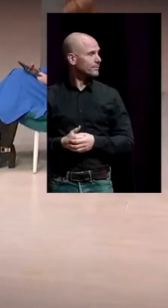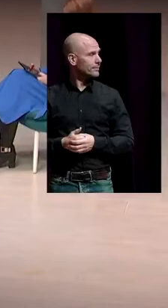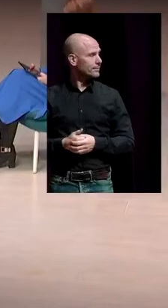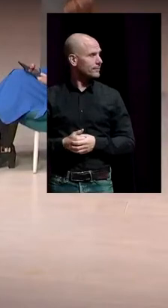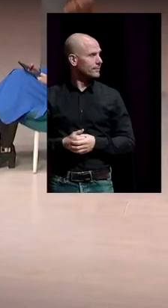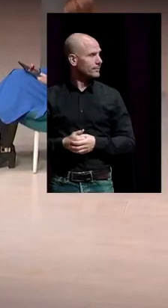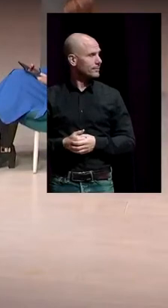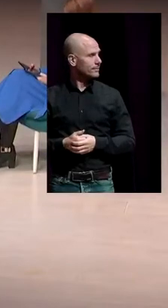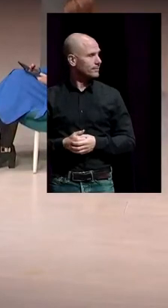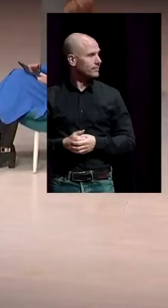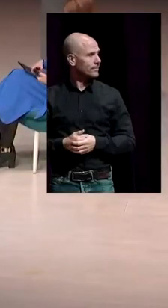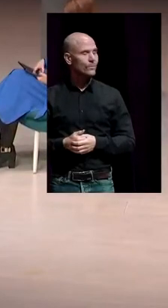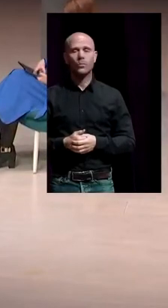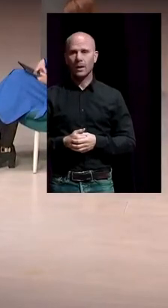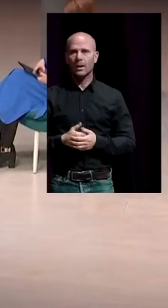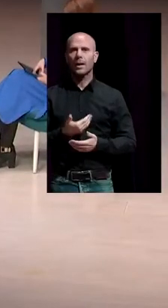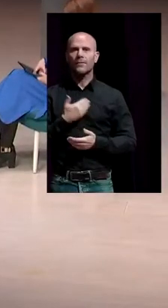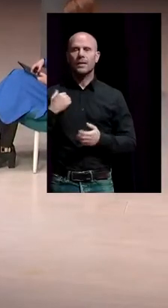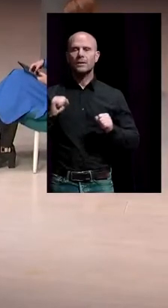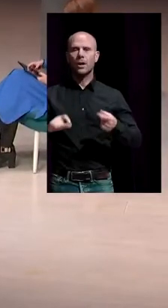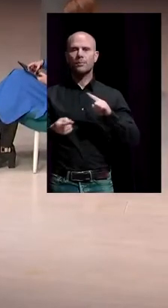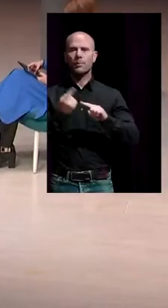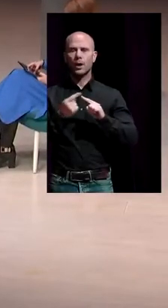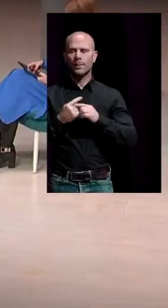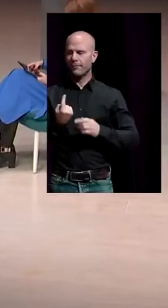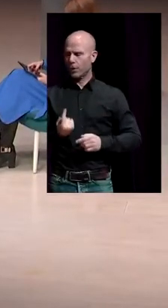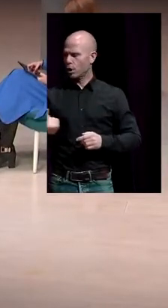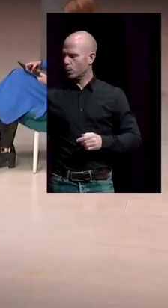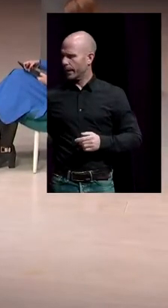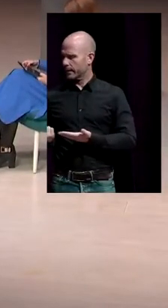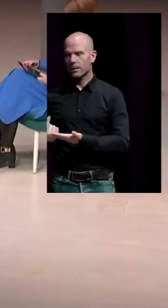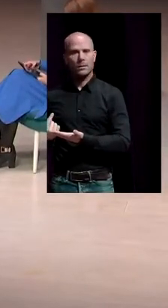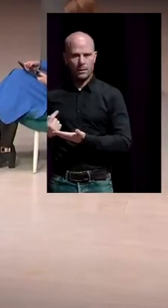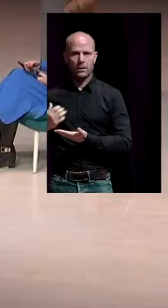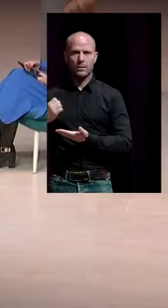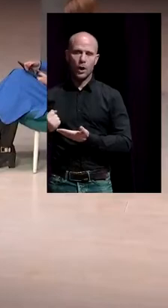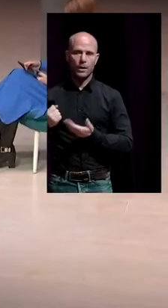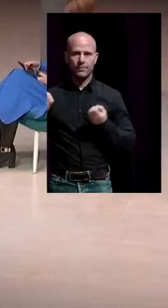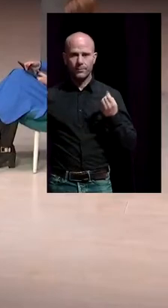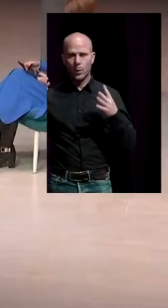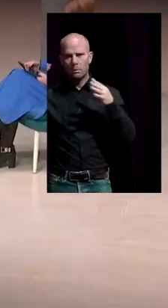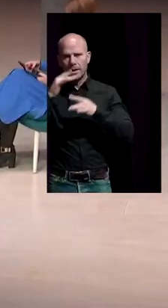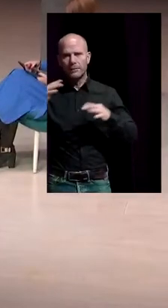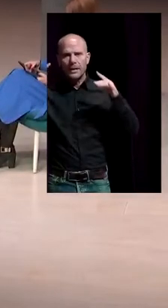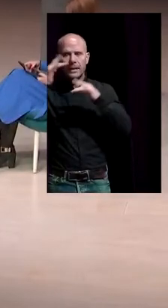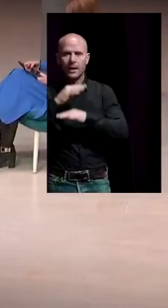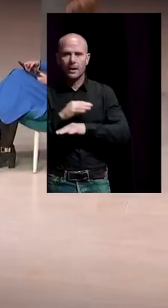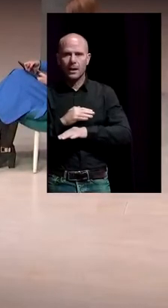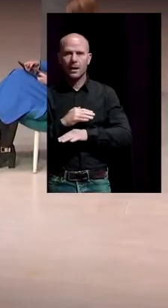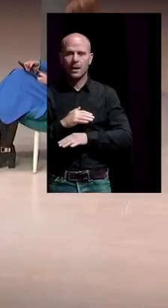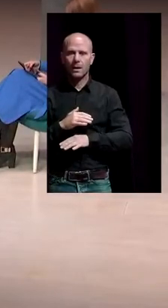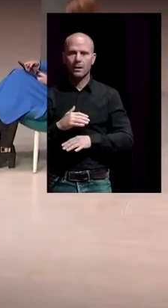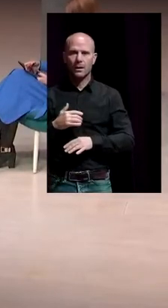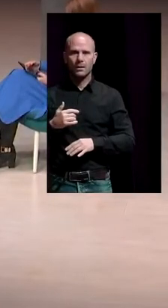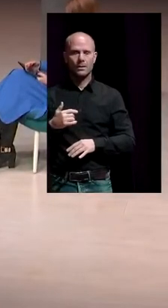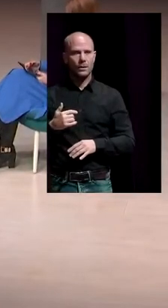Vi kommer inleda med att var och en kommer att få reflektera. Jag